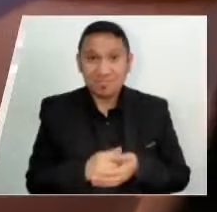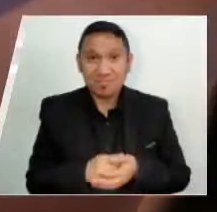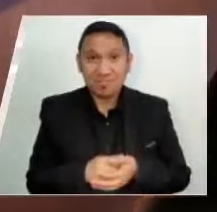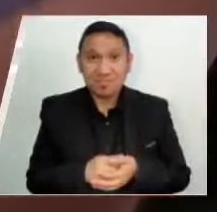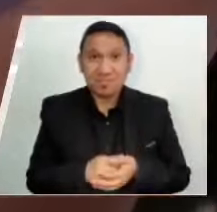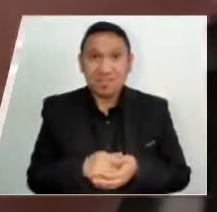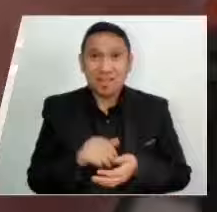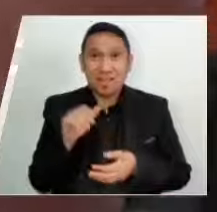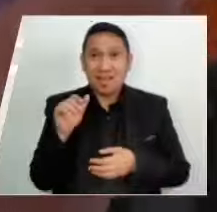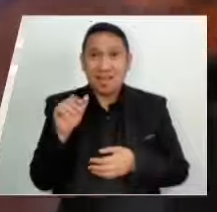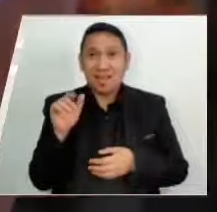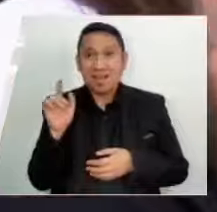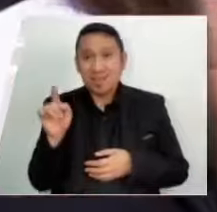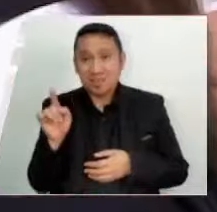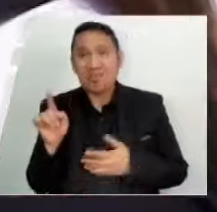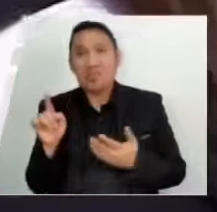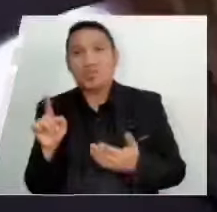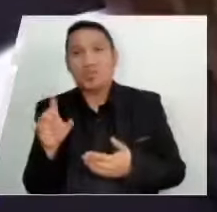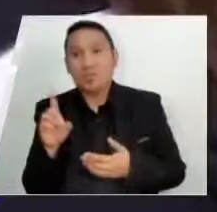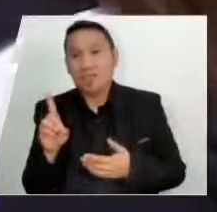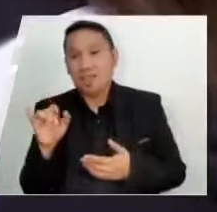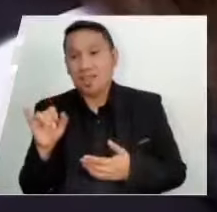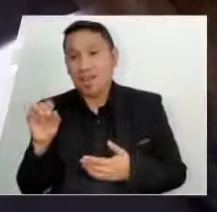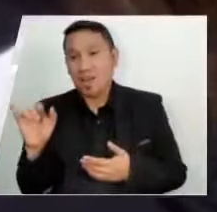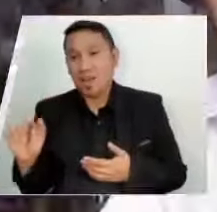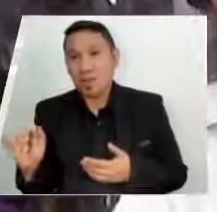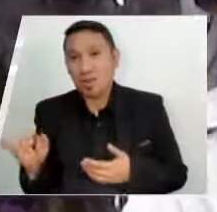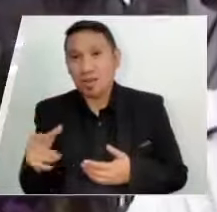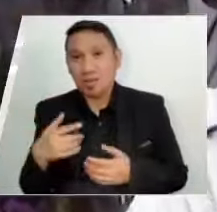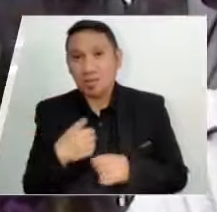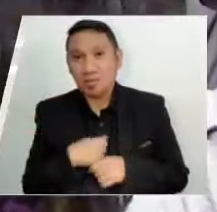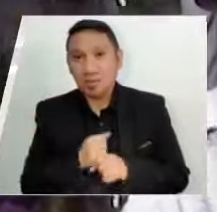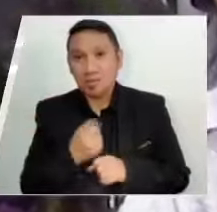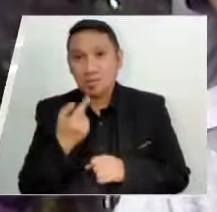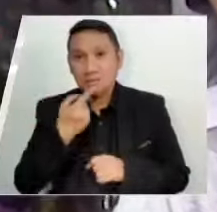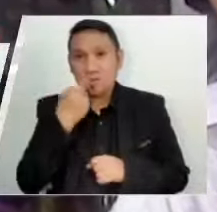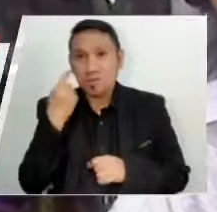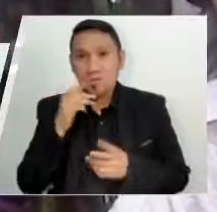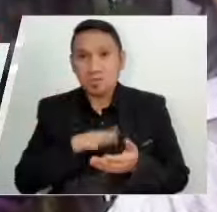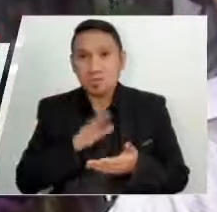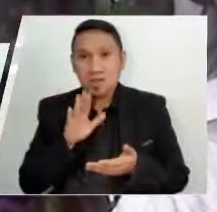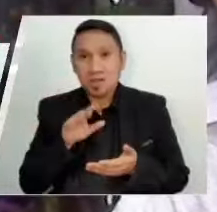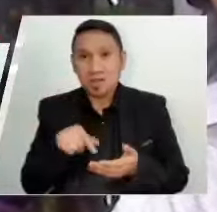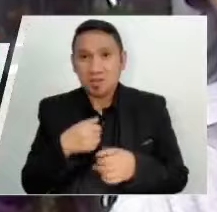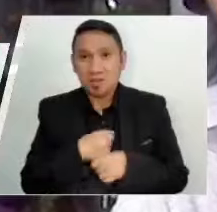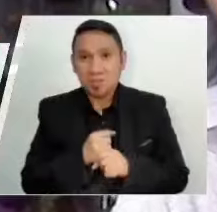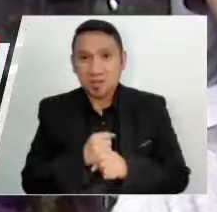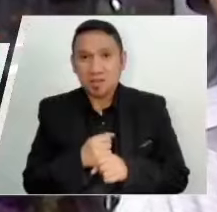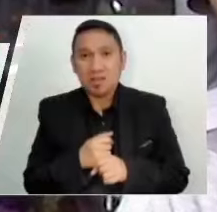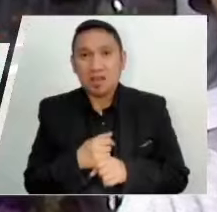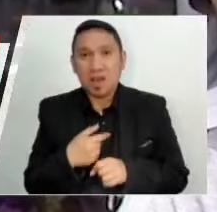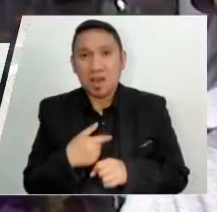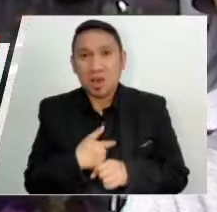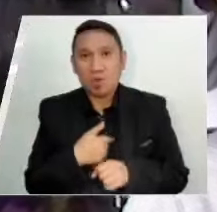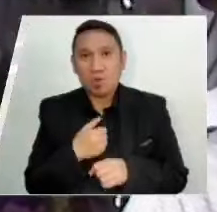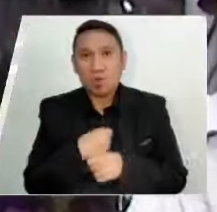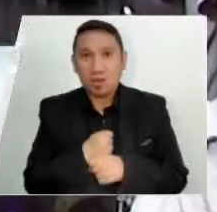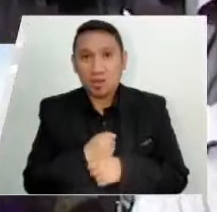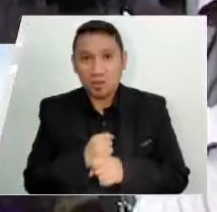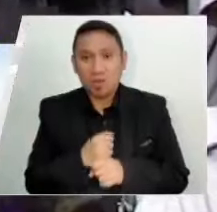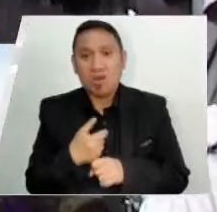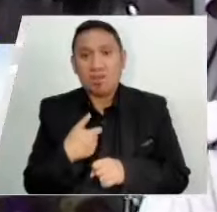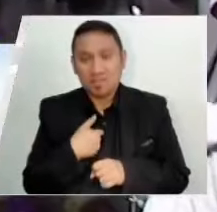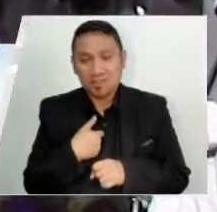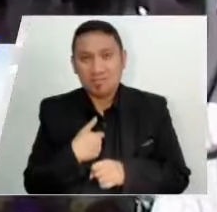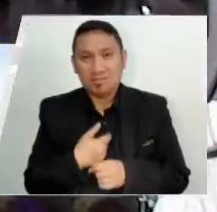ang pag-DIY niya ng ireregalong bouquet. Mahal po kasi magpagawa po dito po talaga. Kaya ako na po mismo nag-aral po